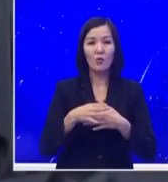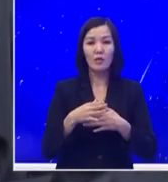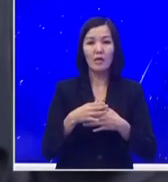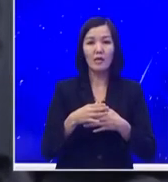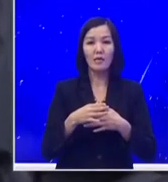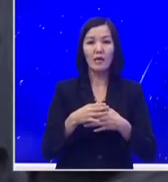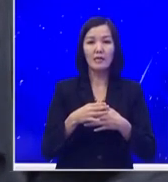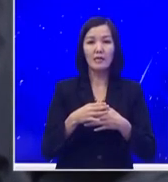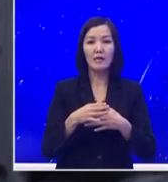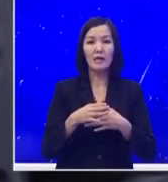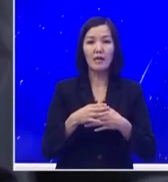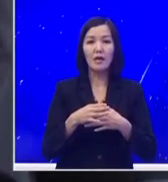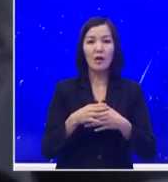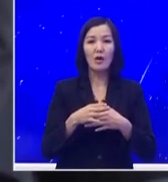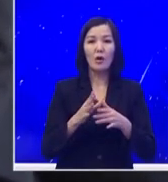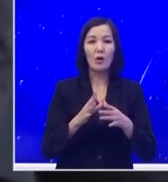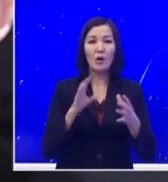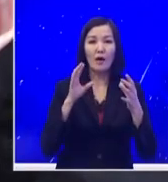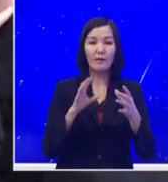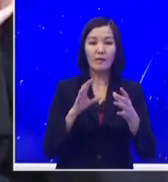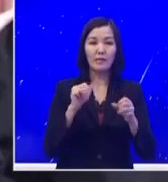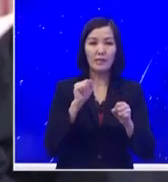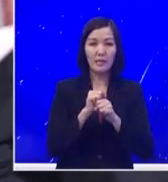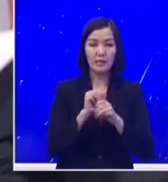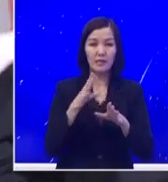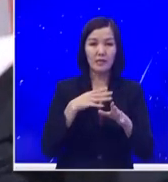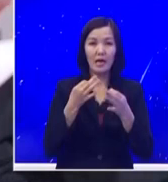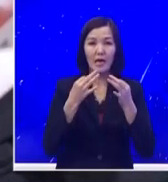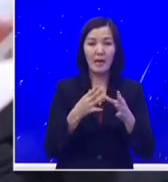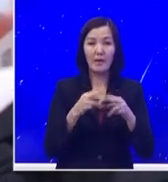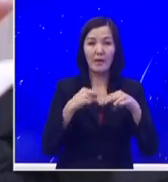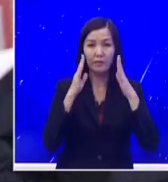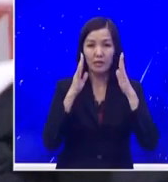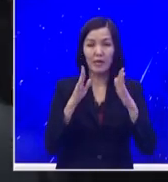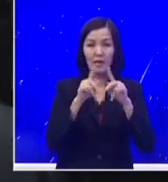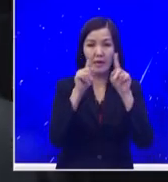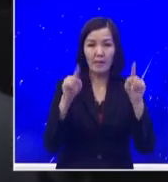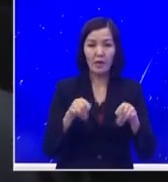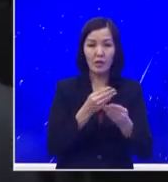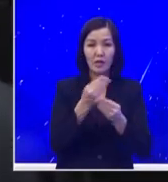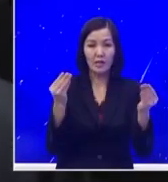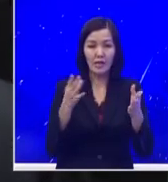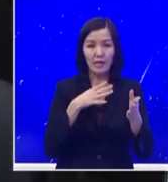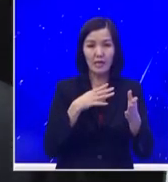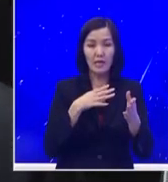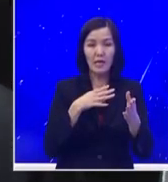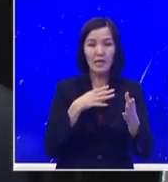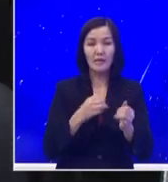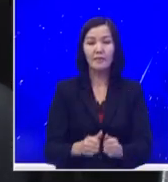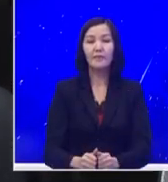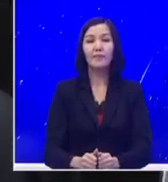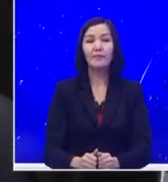болды. Ондағы қоғамдық көлік жүргізушілер мен жолаушыларға қарапайым сақтық ережелері жазылған ақпараттық парақтары мен жадынамаларын